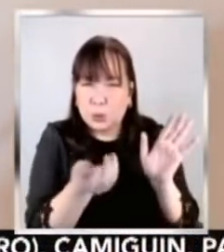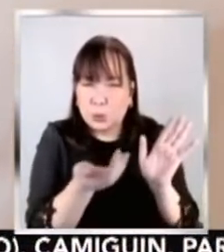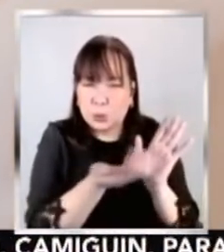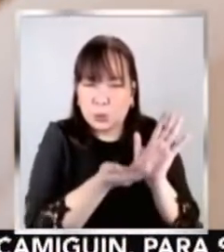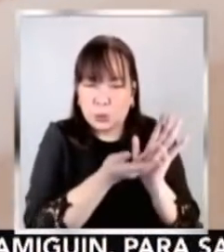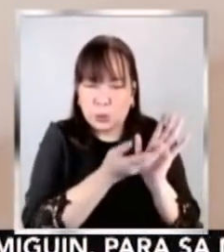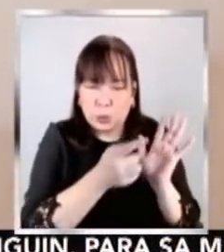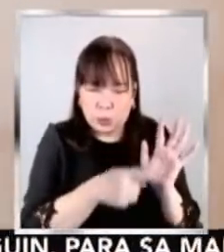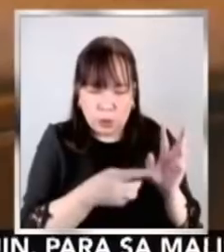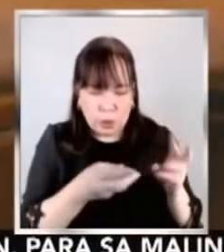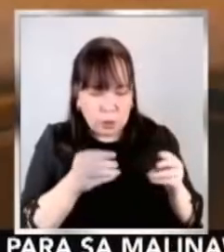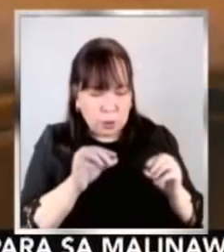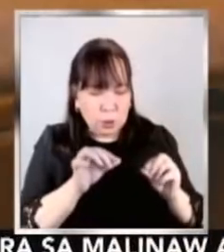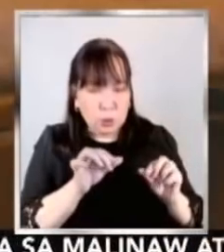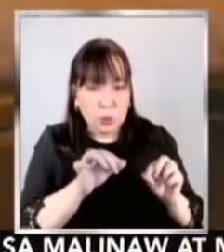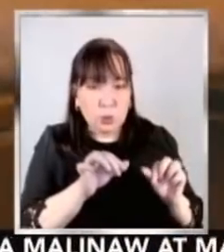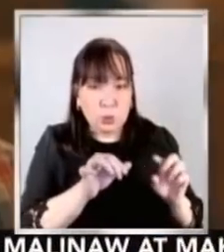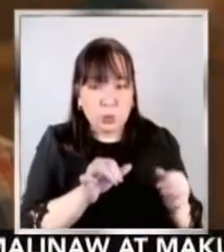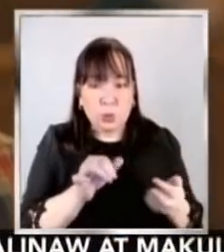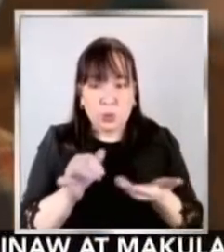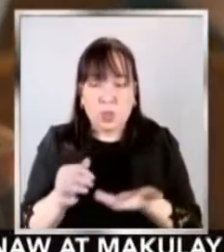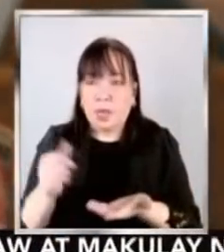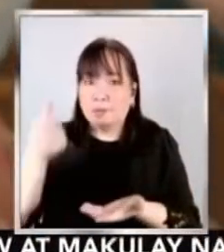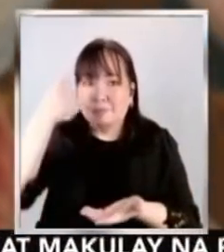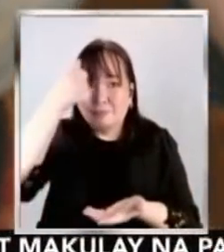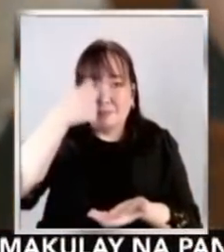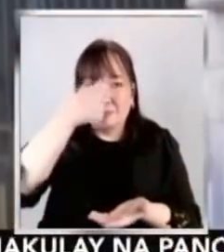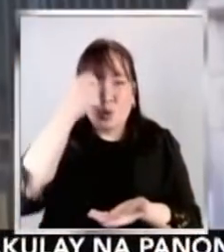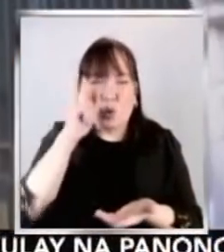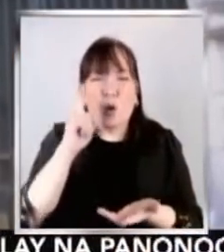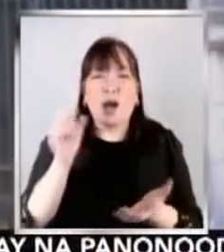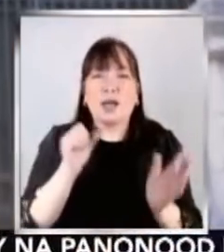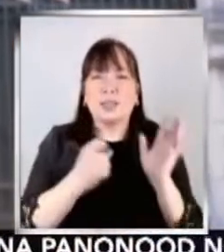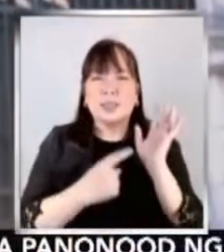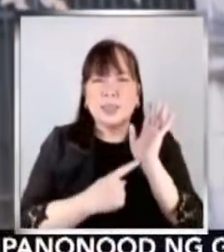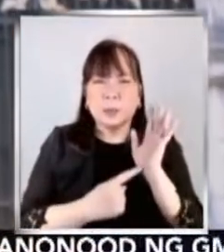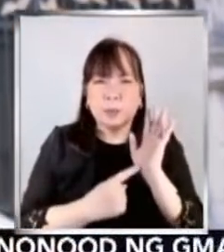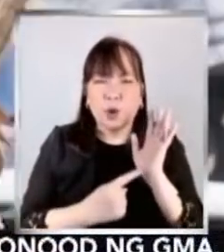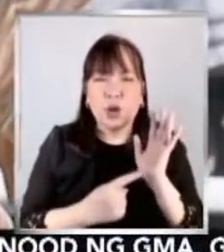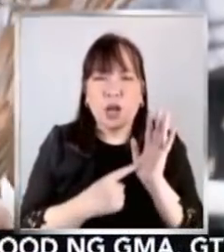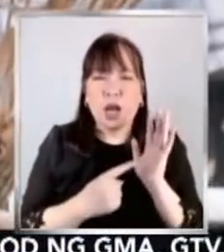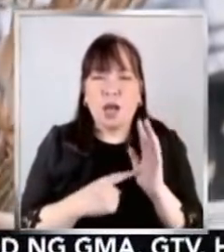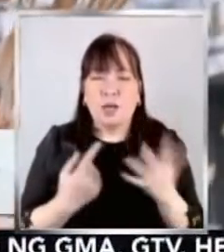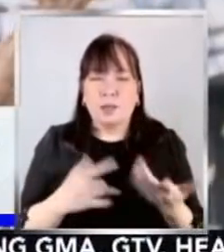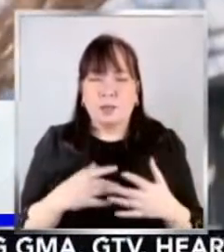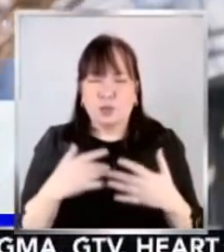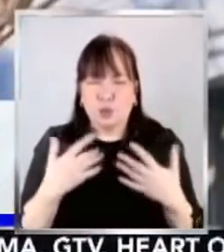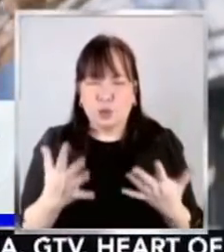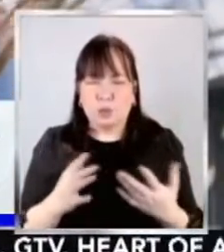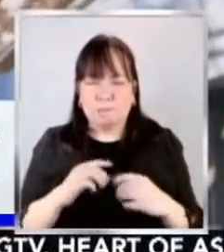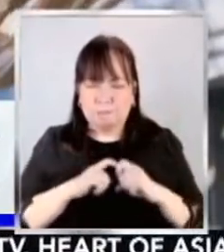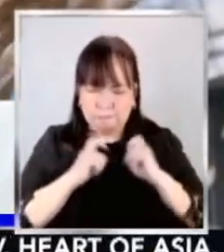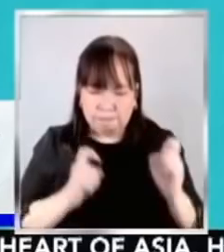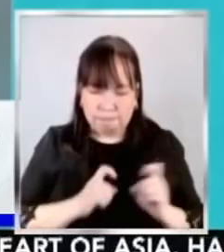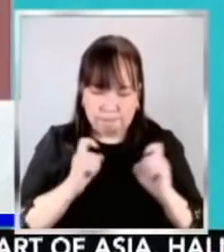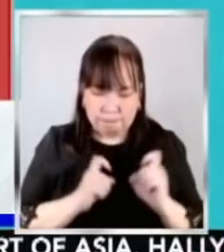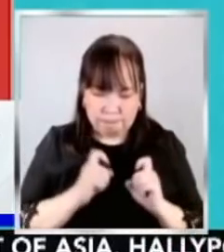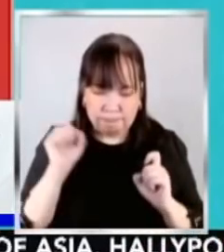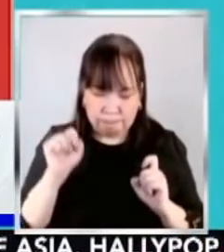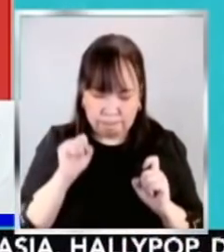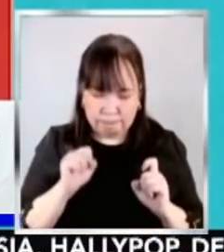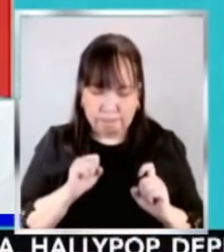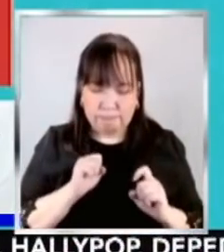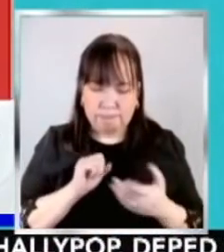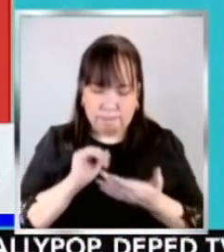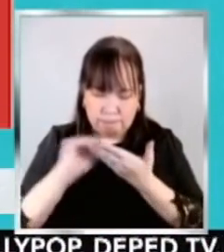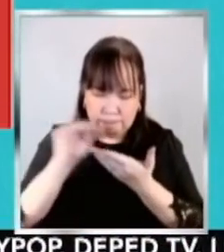Ang krus na nilalagay naman sa ating noo ay simbolo ng kamatayan at pagsisisi. At tayo ay nagmula sa abo at pagdamatay, magbabalik din sa abo. Alam